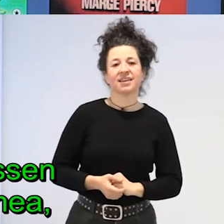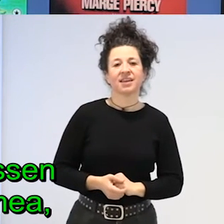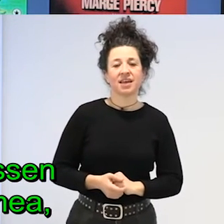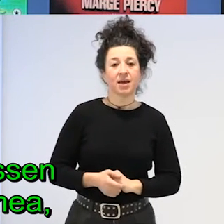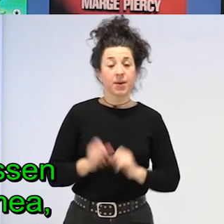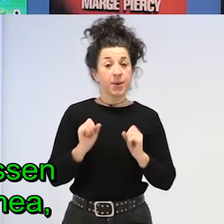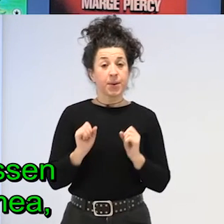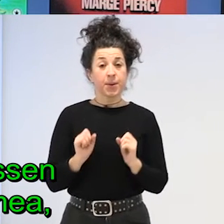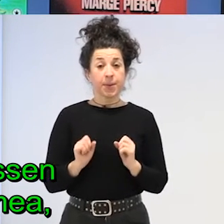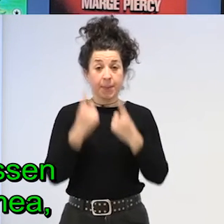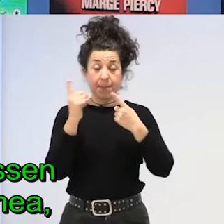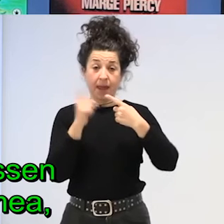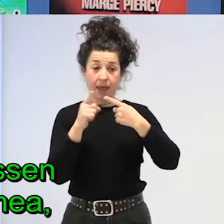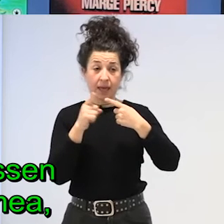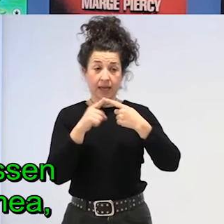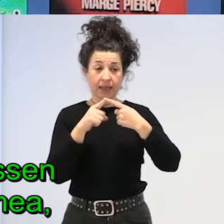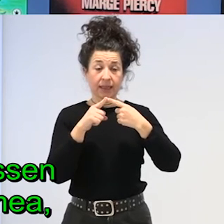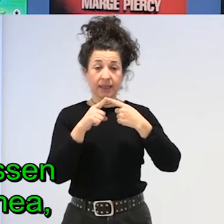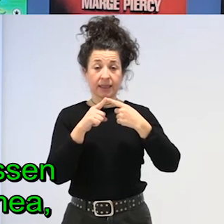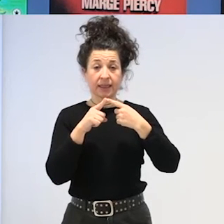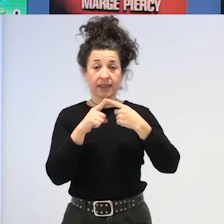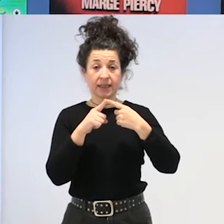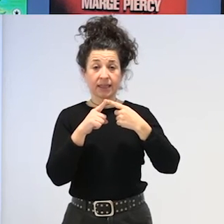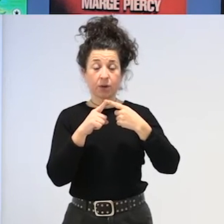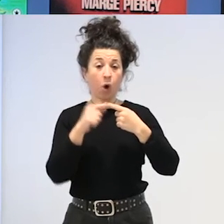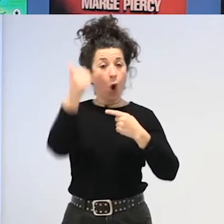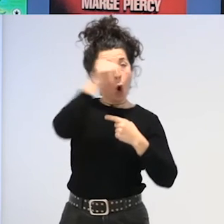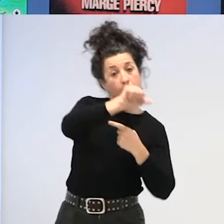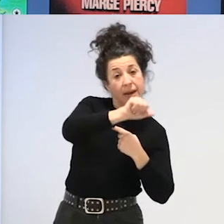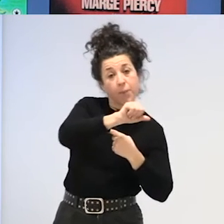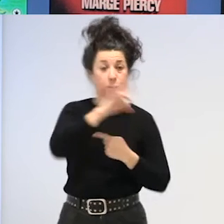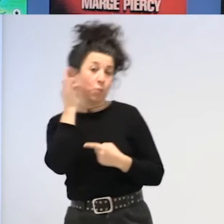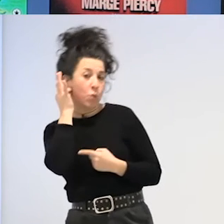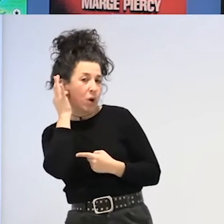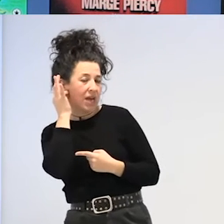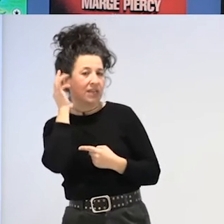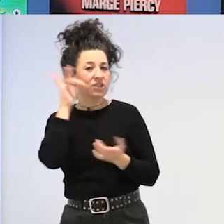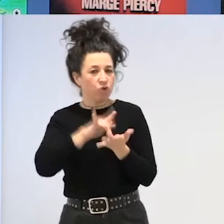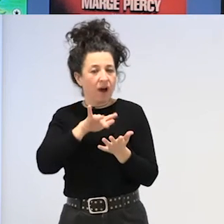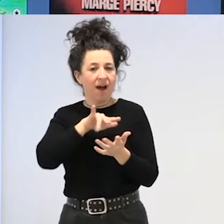Lehenengo kasuan, Joana Arrasen The Female Man edo gizon emea, hau gaztelaniaz dago.